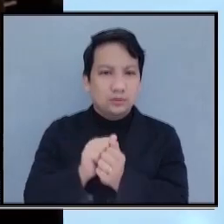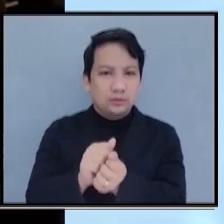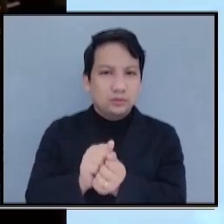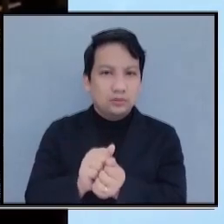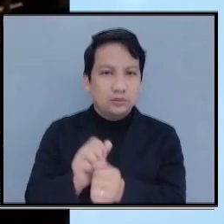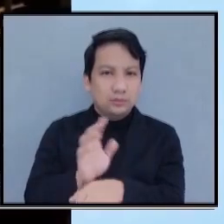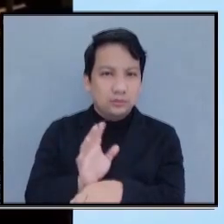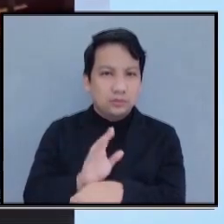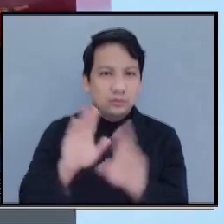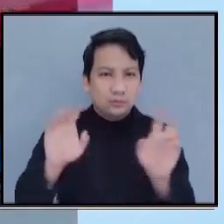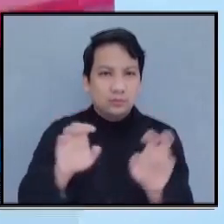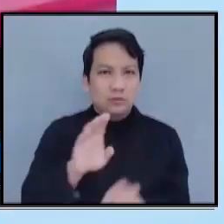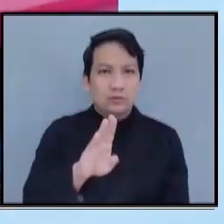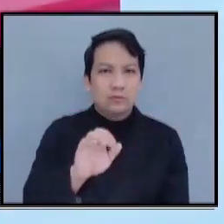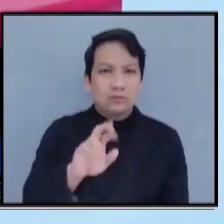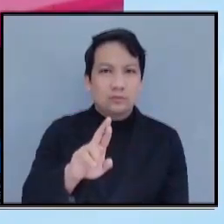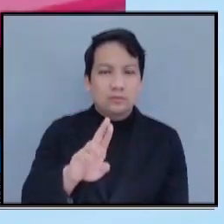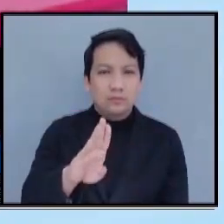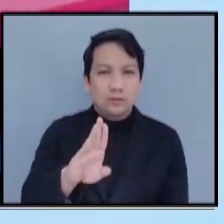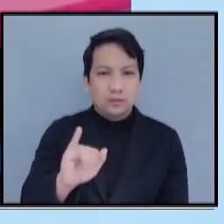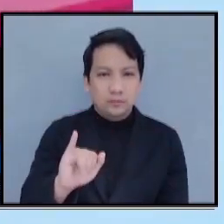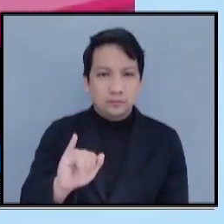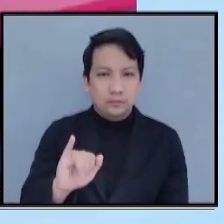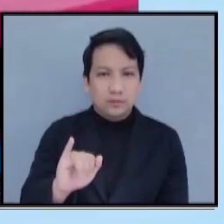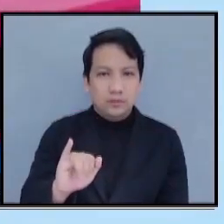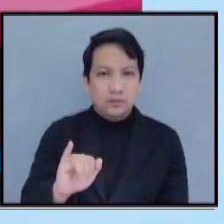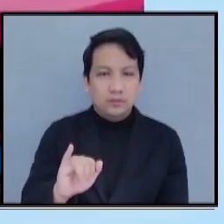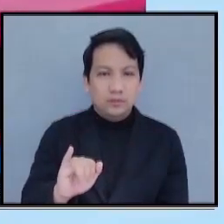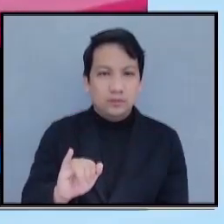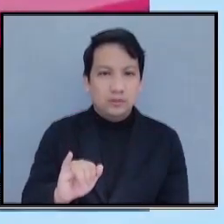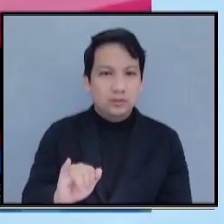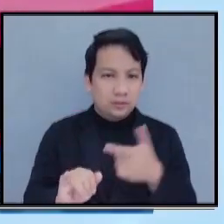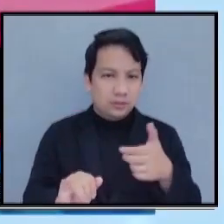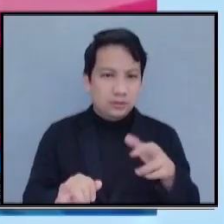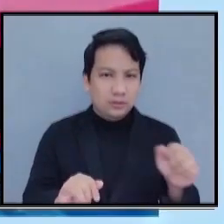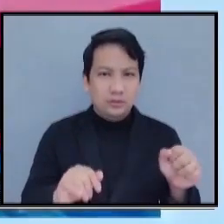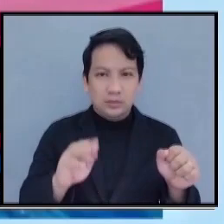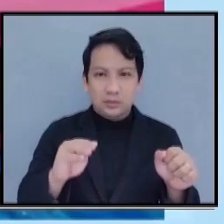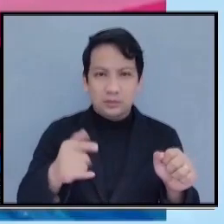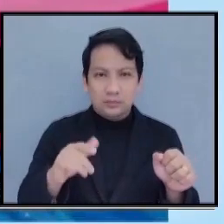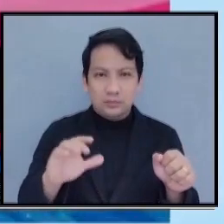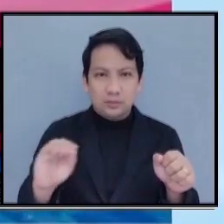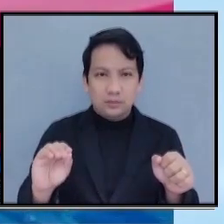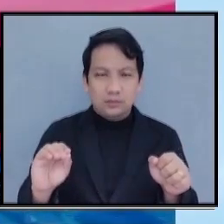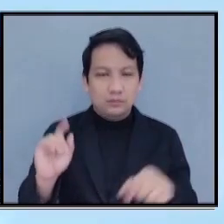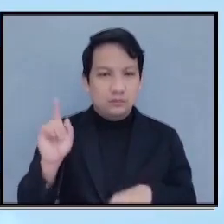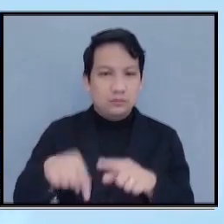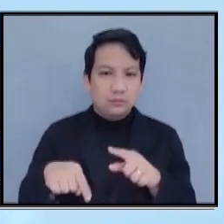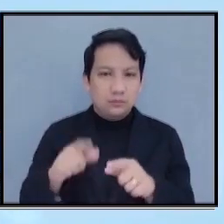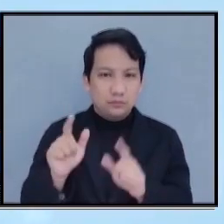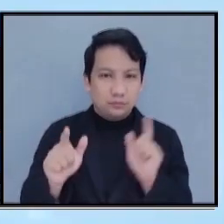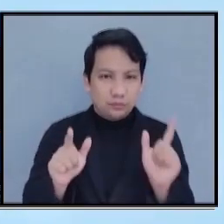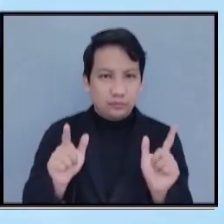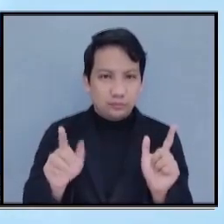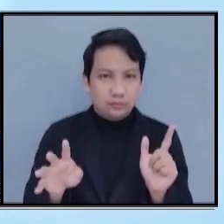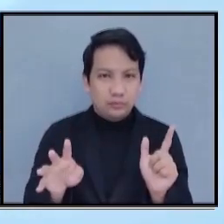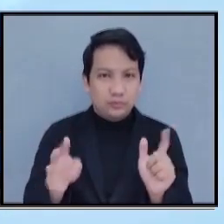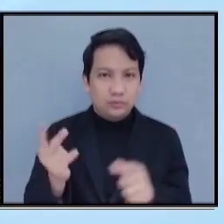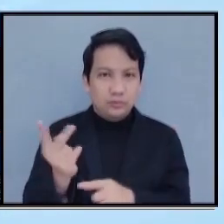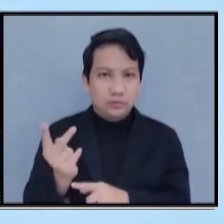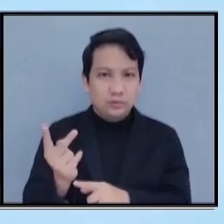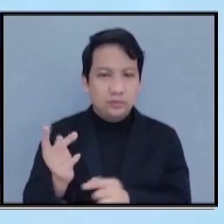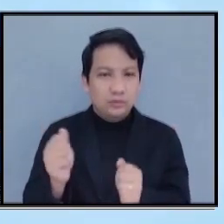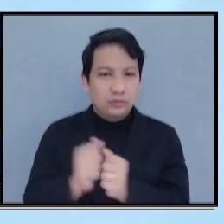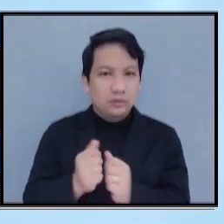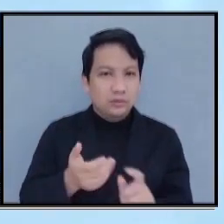Barbie na sina Greta at Margot. Hindi kasi napasama sa Oscars 2024 nominations ang dalawa na siyang